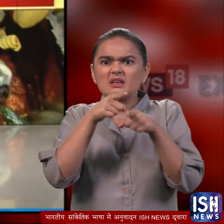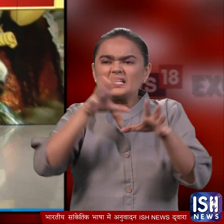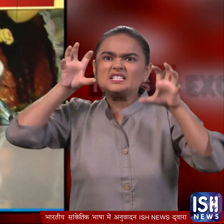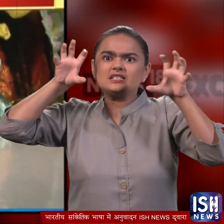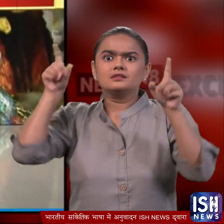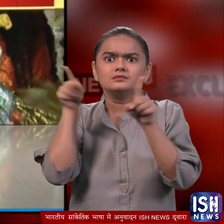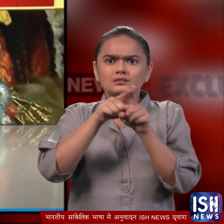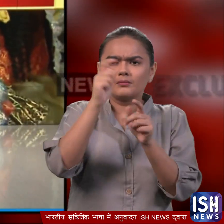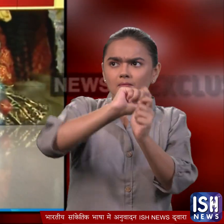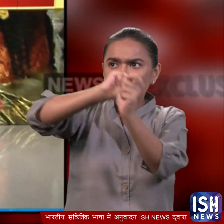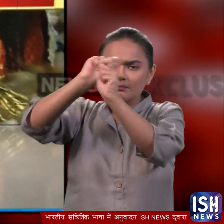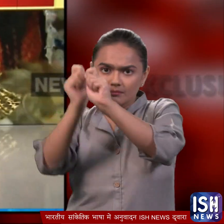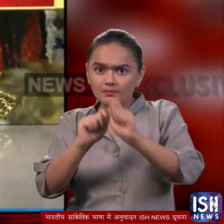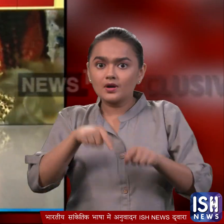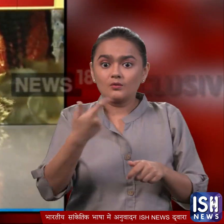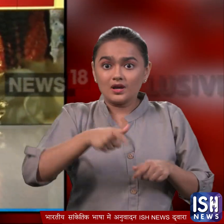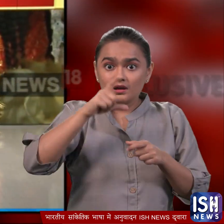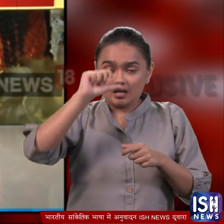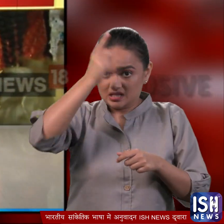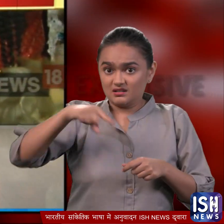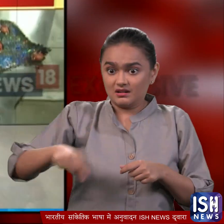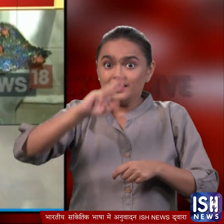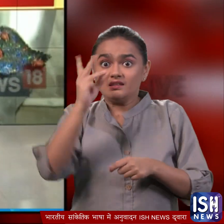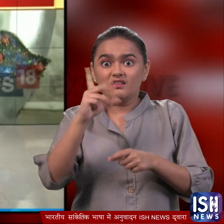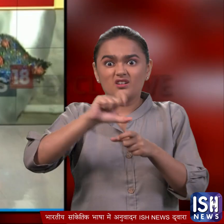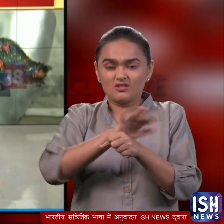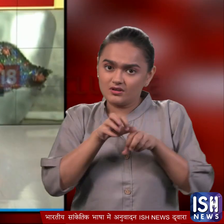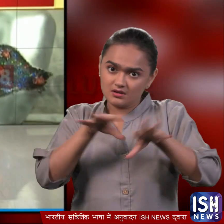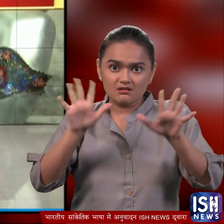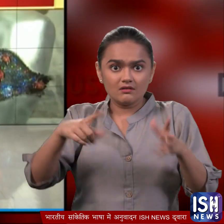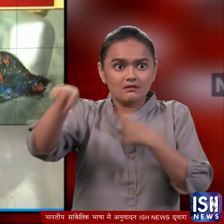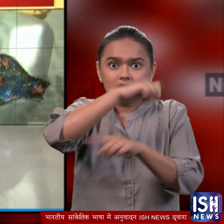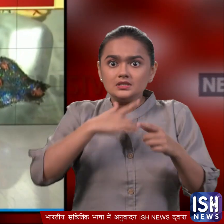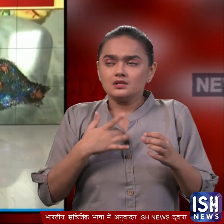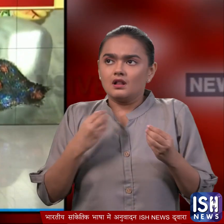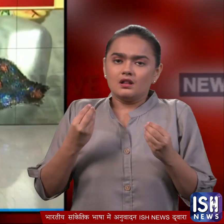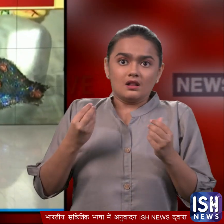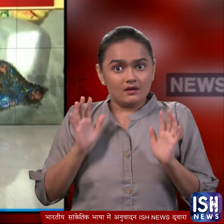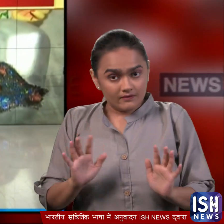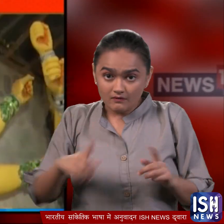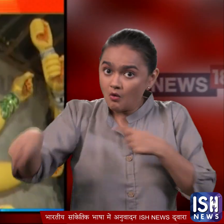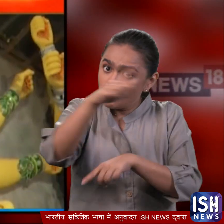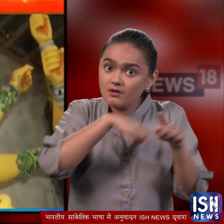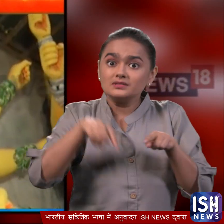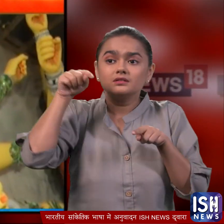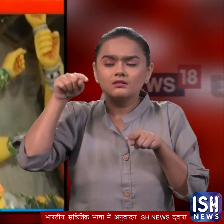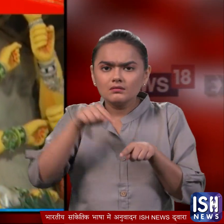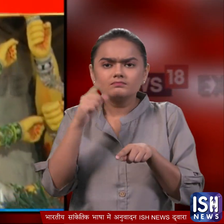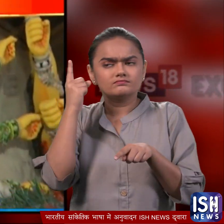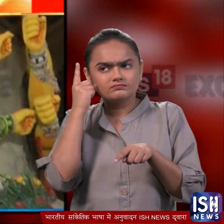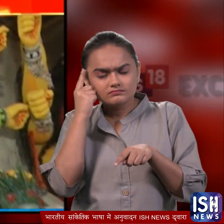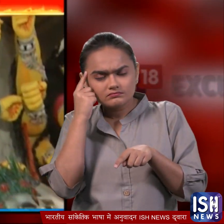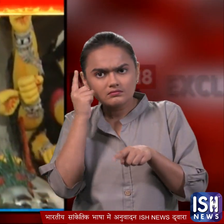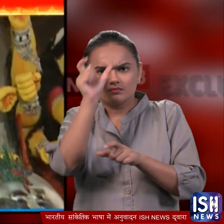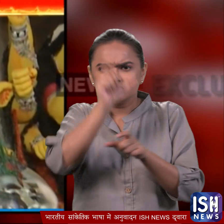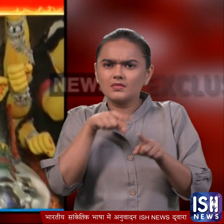को राक्षस के रूप में दिखाया गया। देश में कोरोना वायरस की तीसरी लहर का खतरा सभी के सिर पर मंडरा रहा है, और